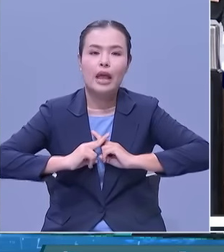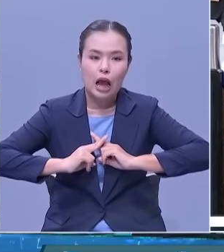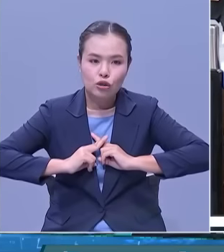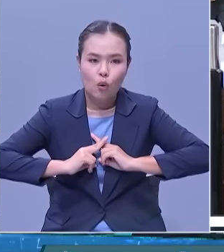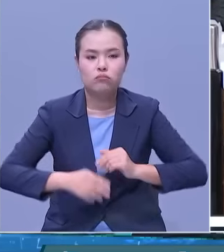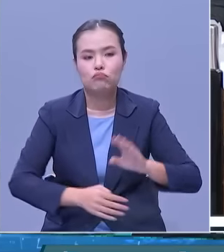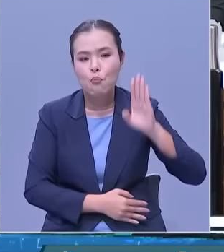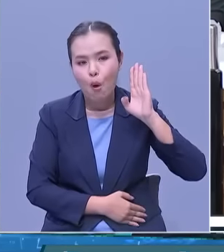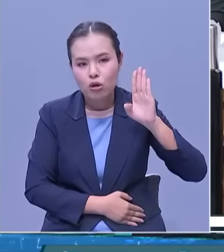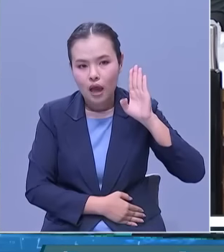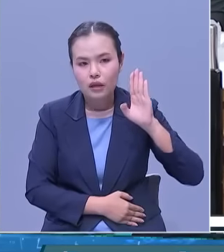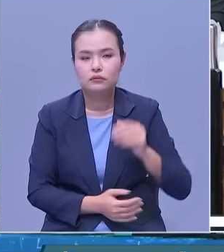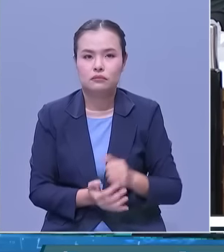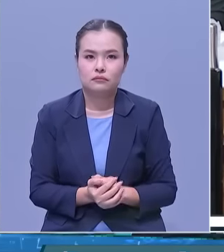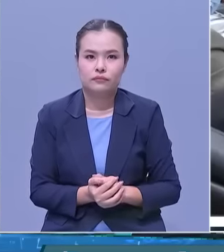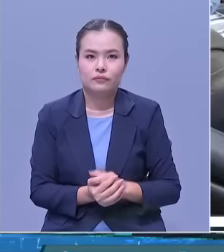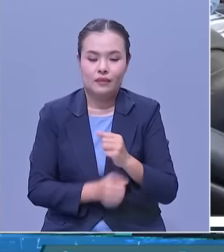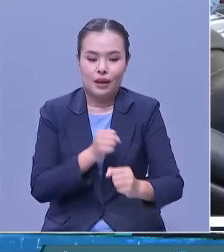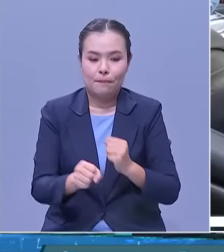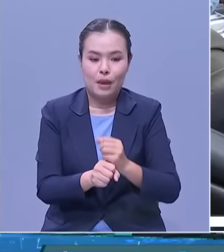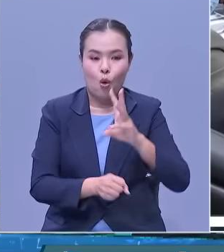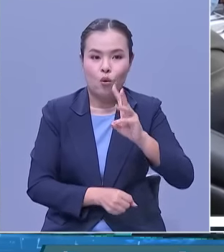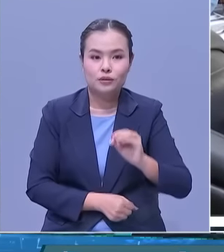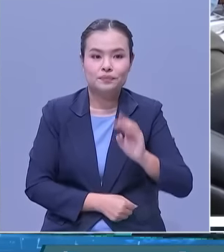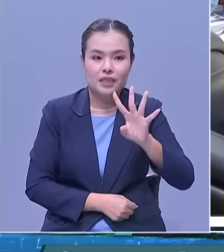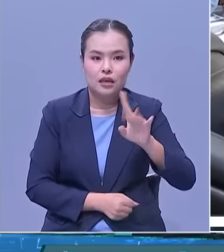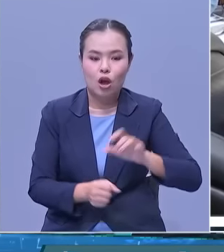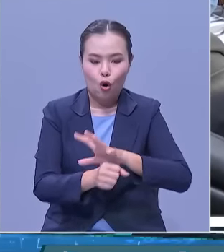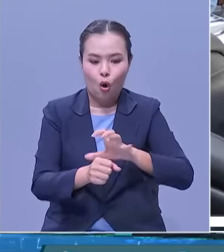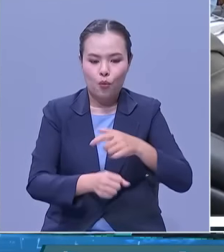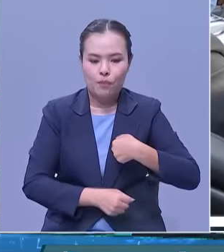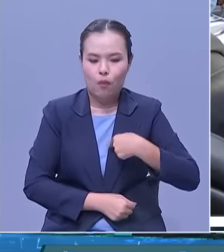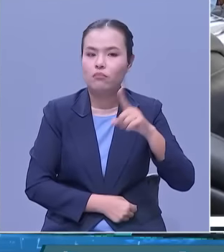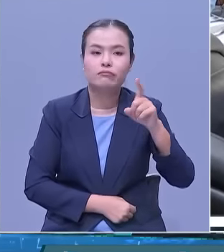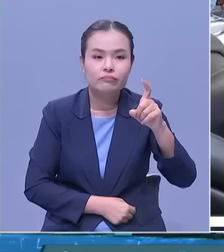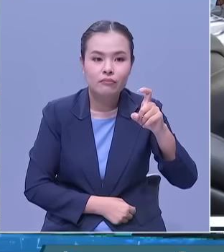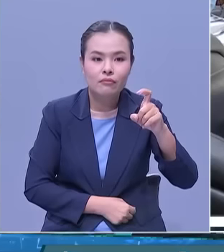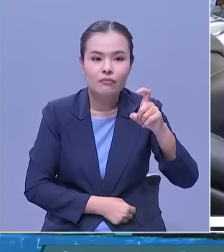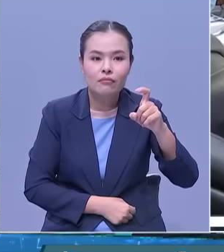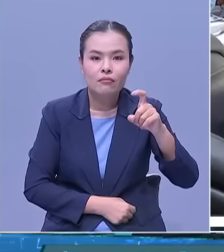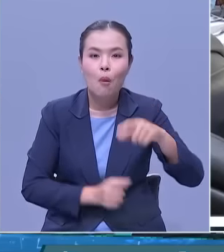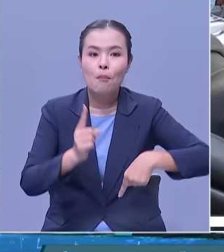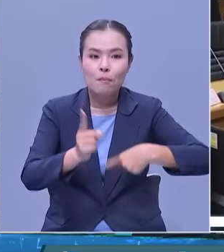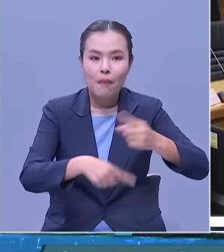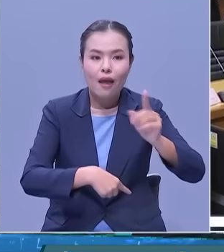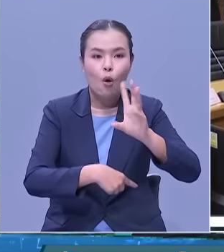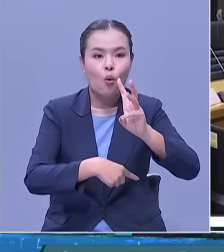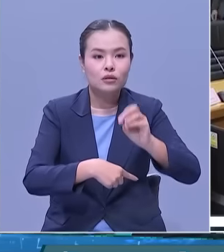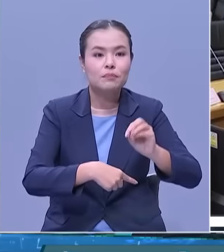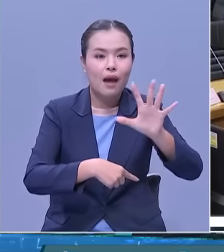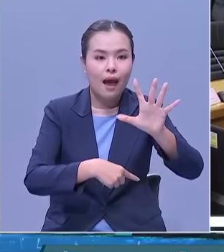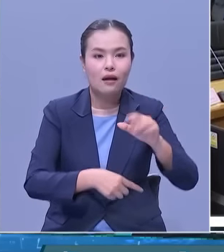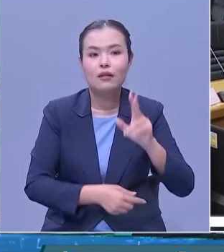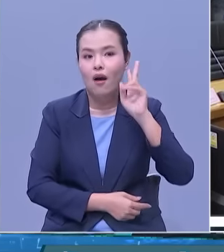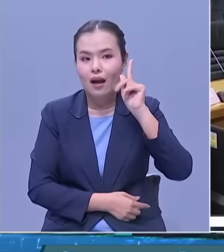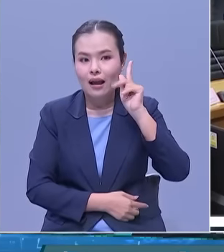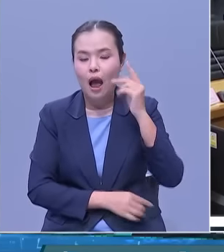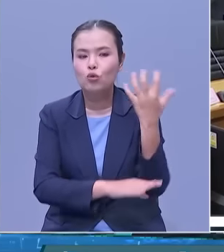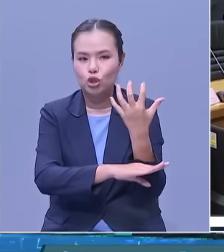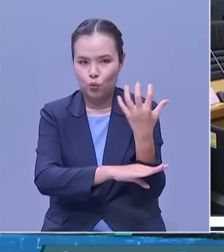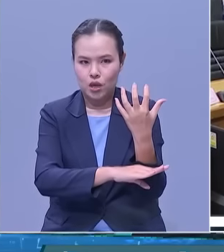นเพราะ64เนี่ยมันเกิดโควิดนะผมก็ไปไม่ได้ผมไปปี65ไปพร้อมกับนักข่าวช่องหนึ่